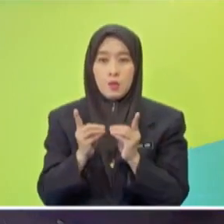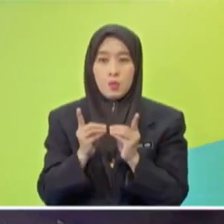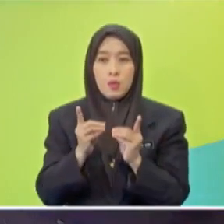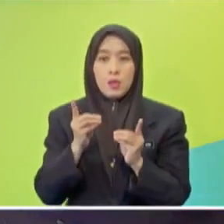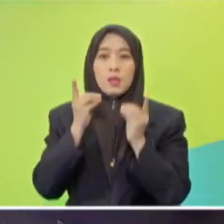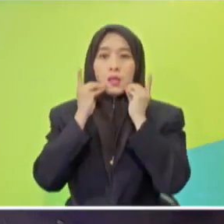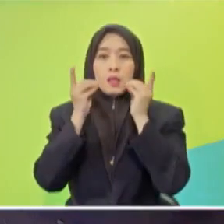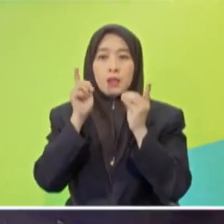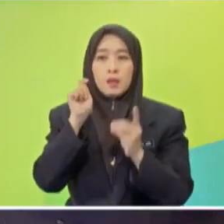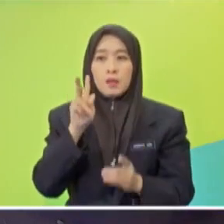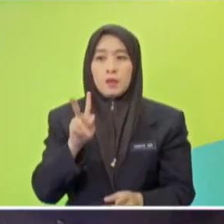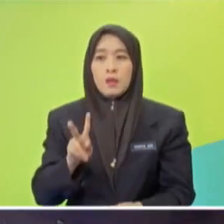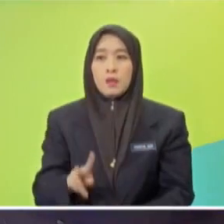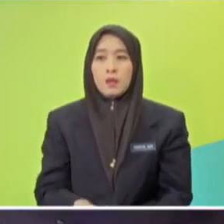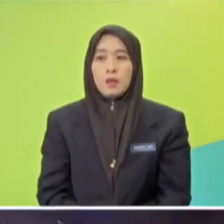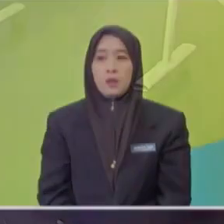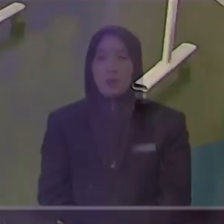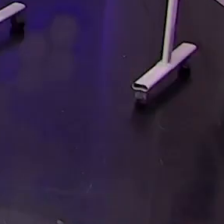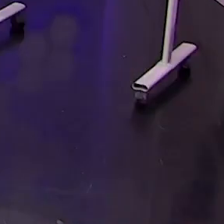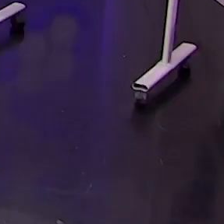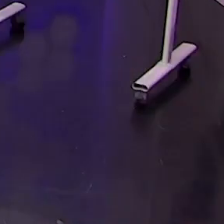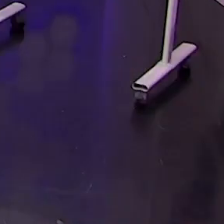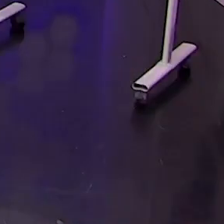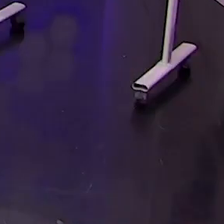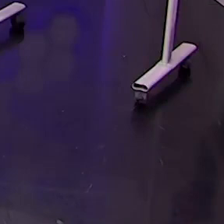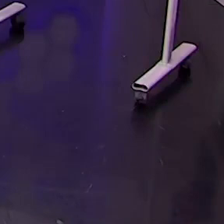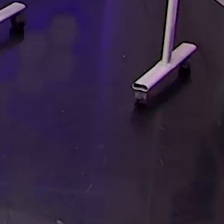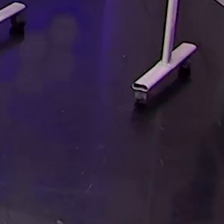TVM habis lo harus dikejar anjing